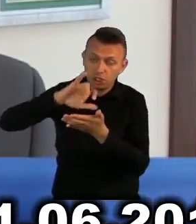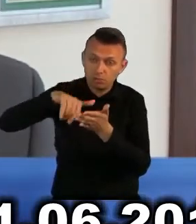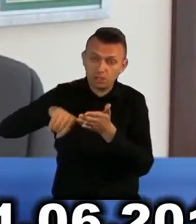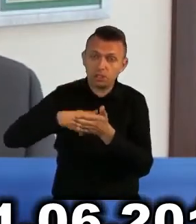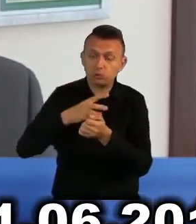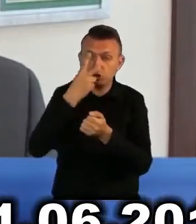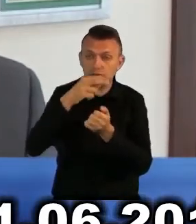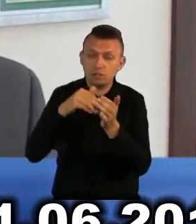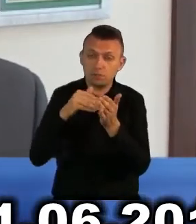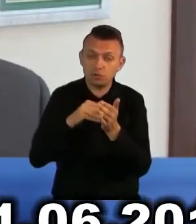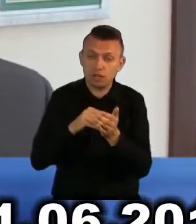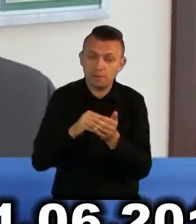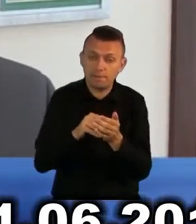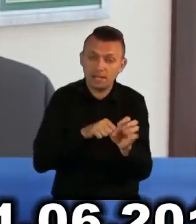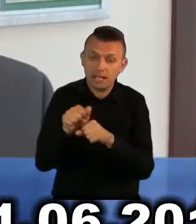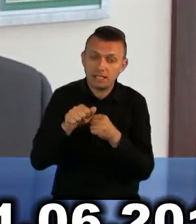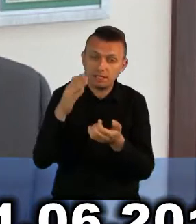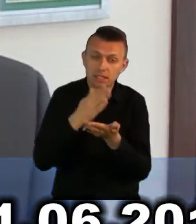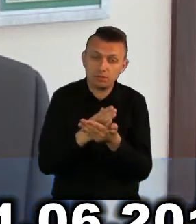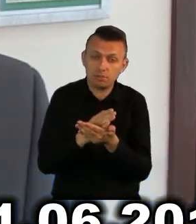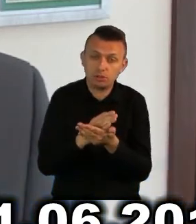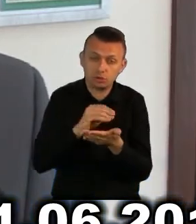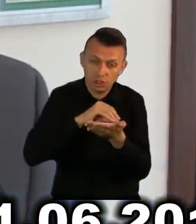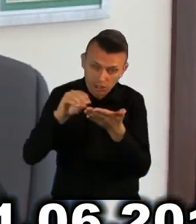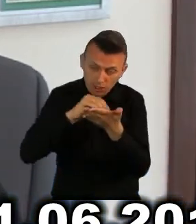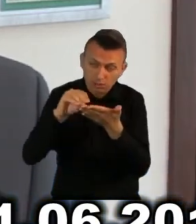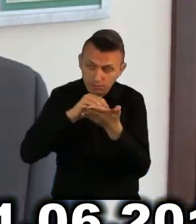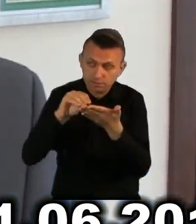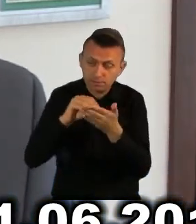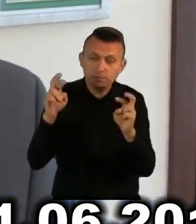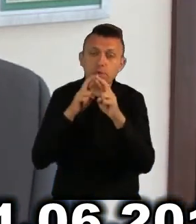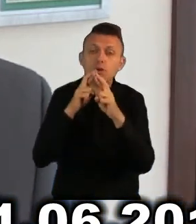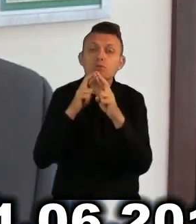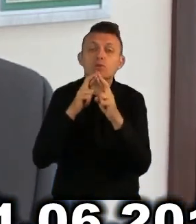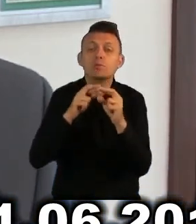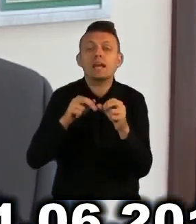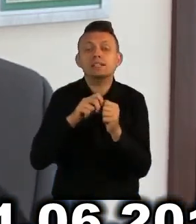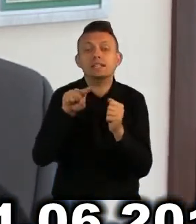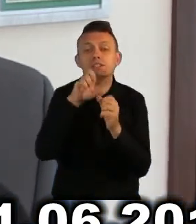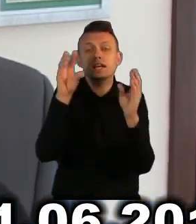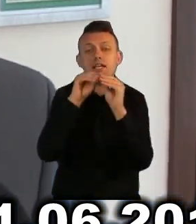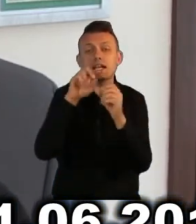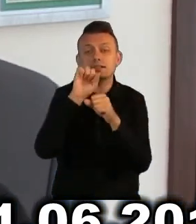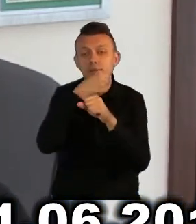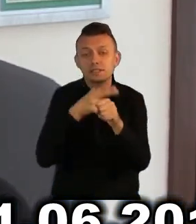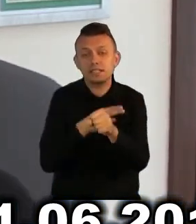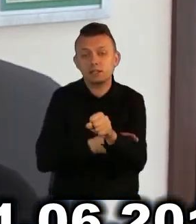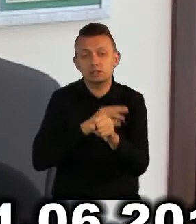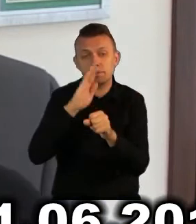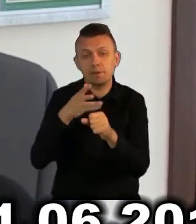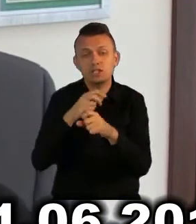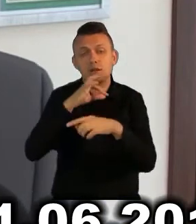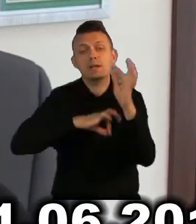również... po ustnym porozumieniu i prawie że pisemnym ze starostwem, gdzie wspólnie będziemy remontować drogi powiatowe na terenie gminy